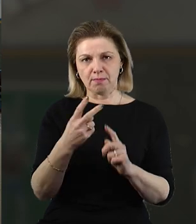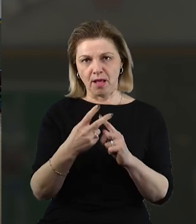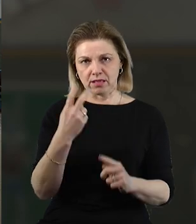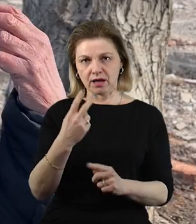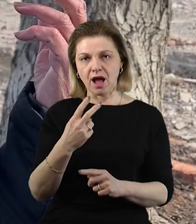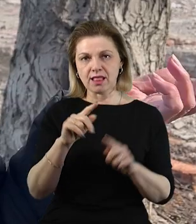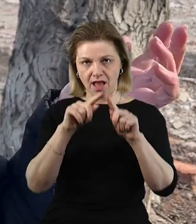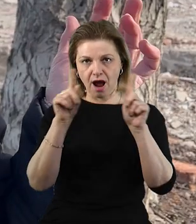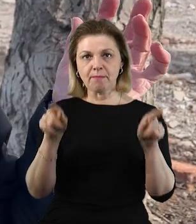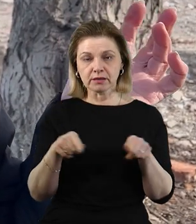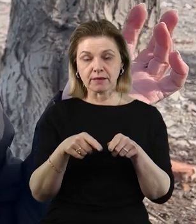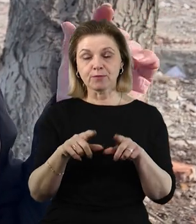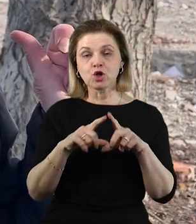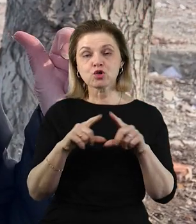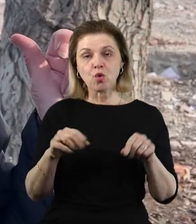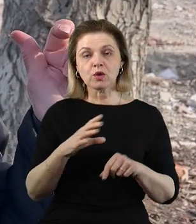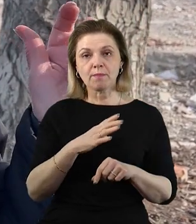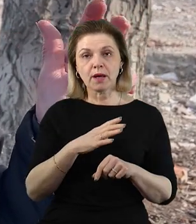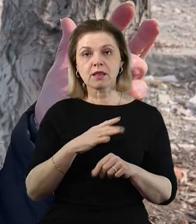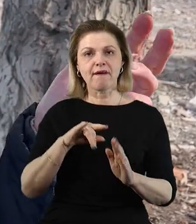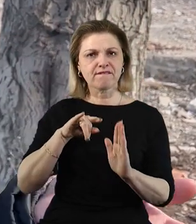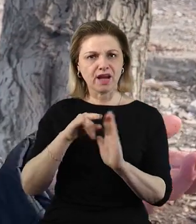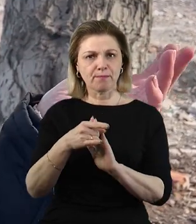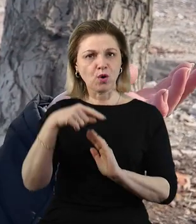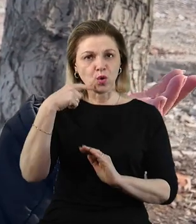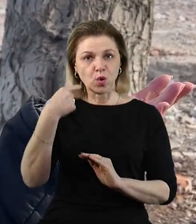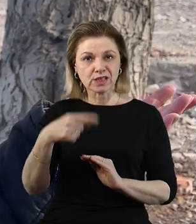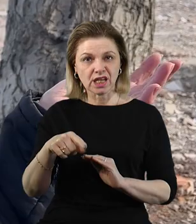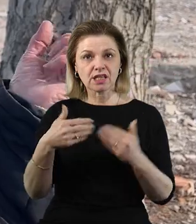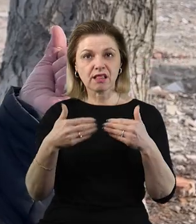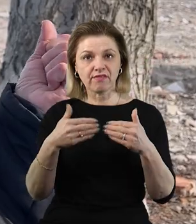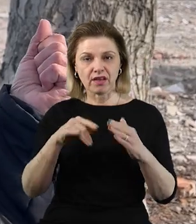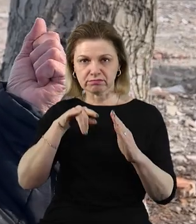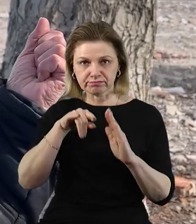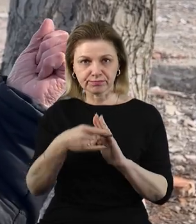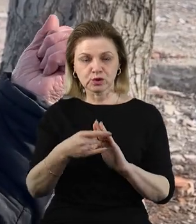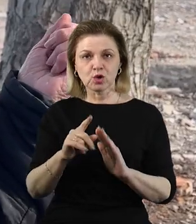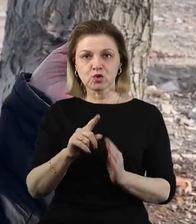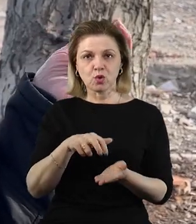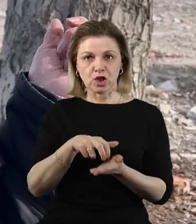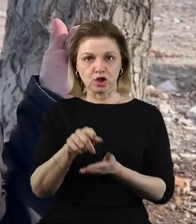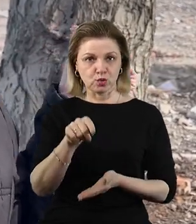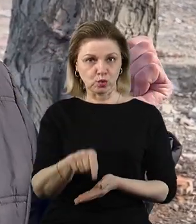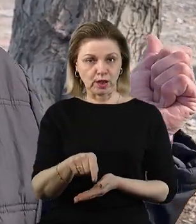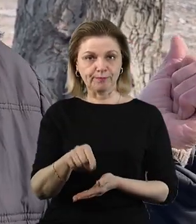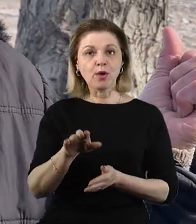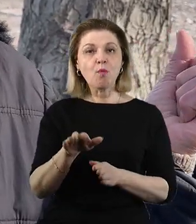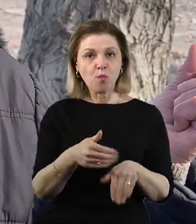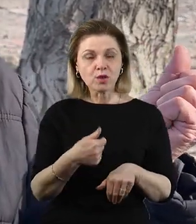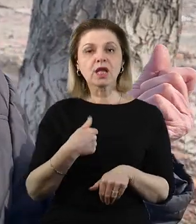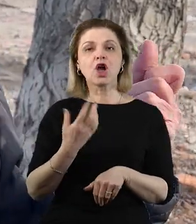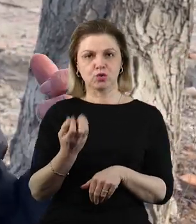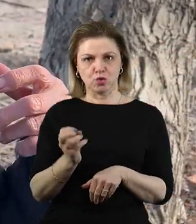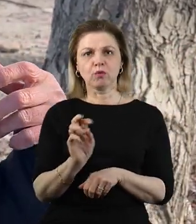диаметром двери школа была закрыта выбили российски которые зашли сюда вот после этого я ещё